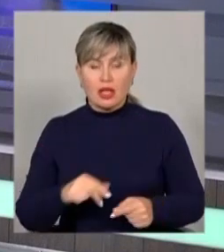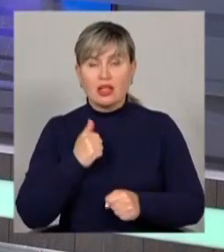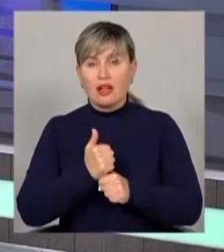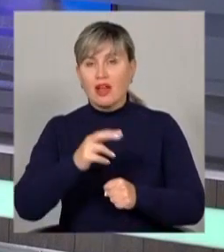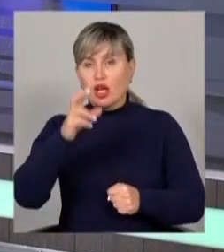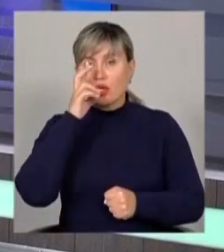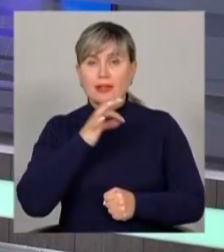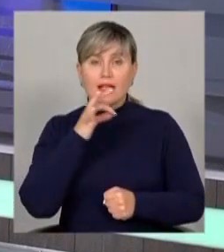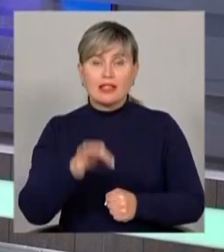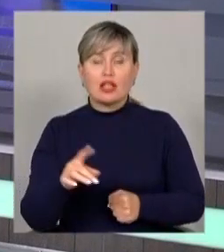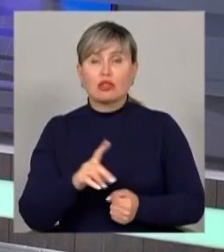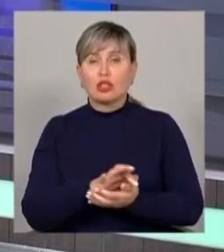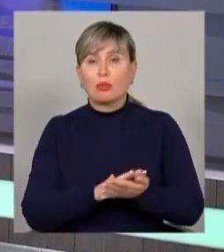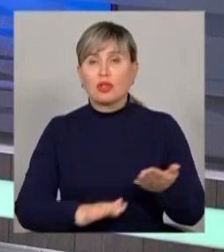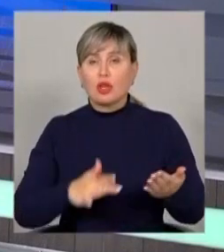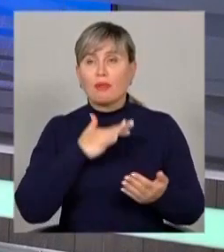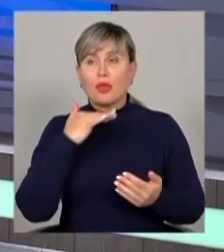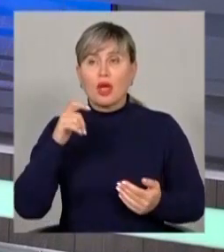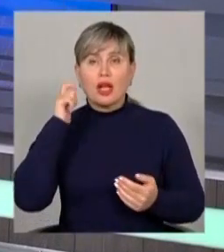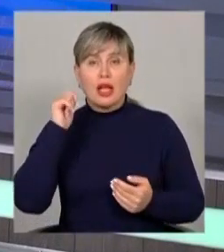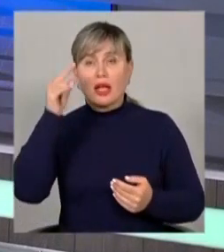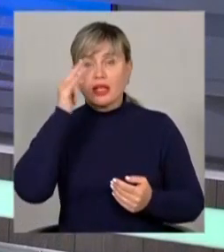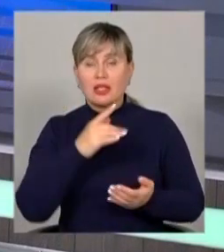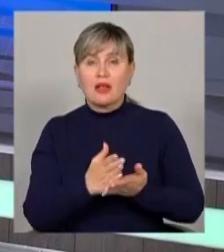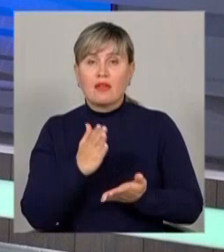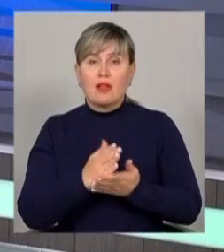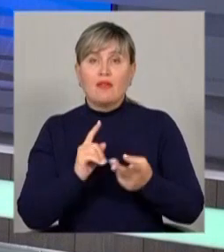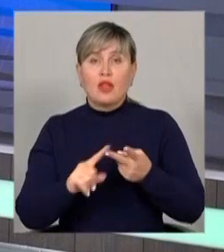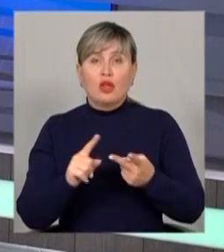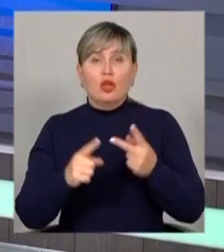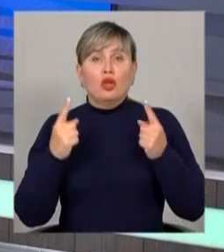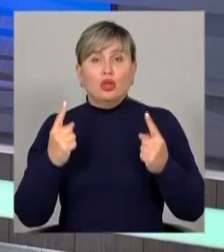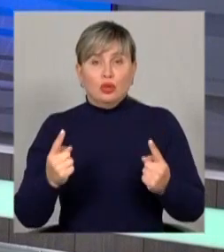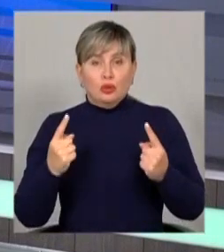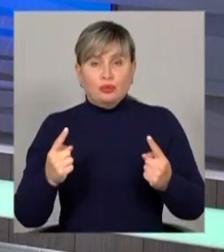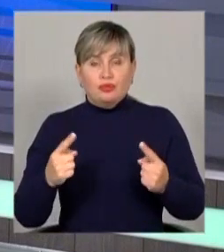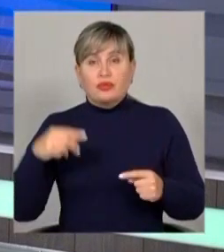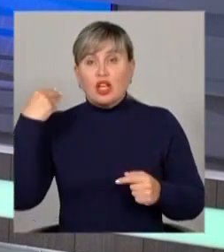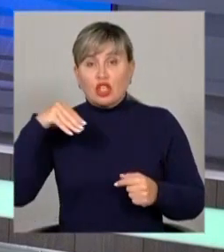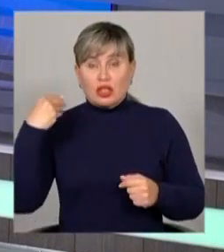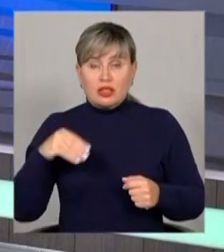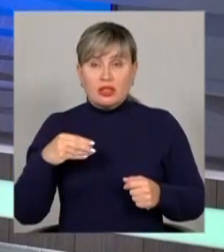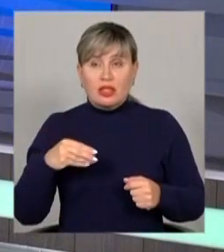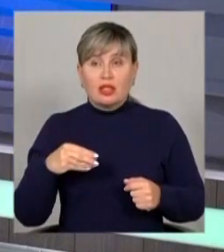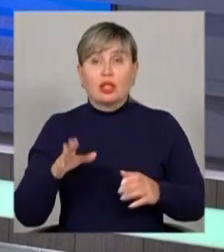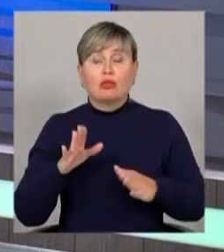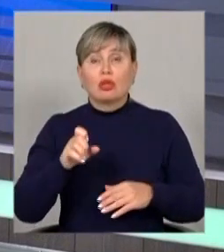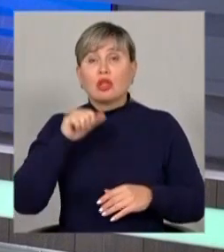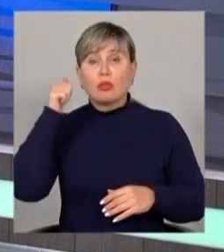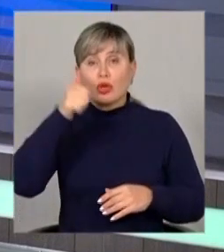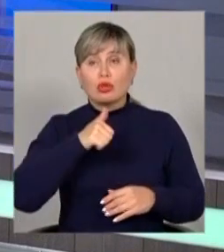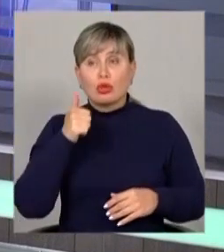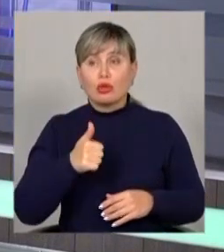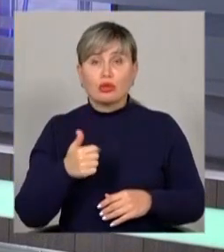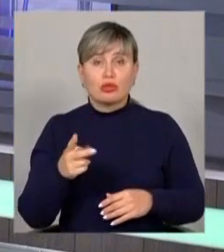государства отметил, что на протяжении многих лет Казахстан является вторым крупнейшим торговым партнером Таджикистана. Только за прошлый год